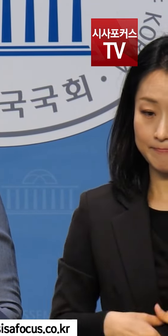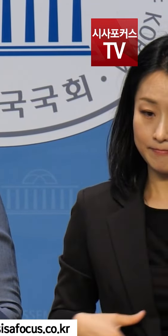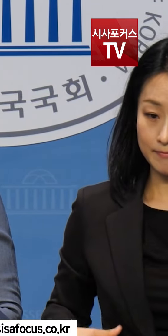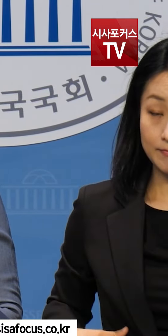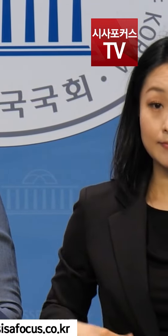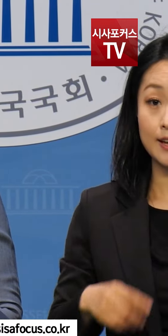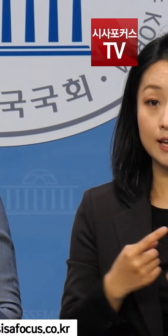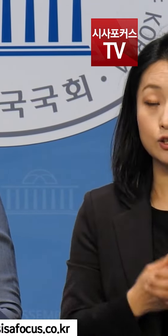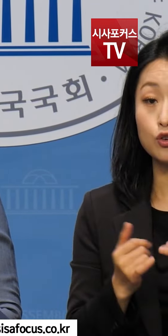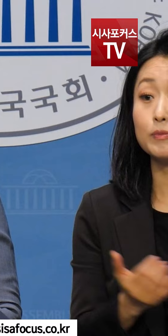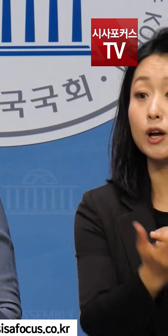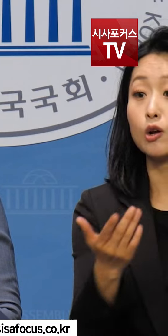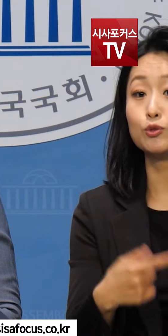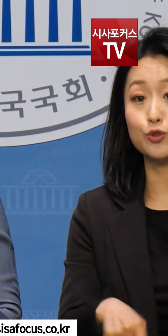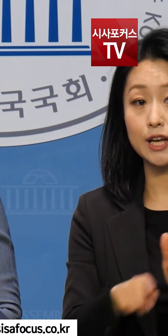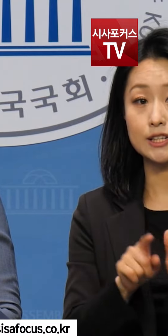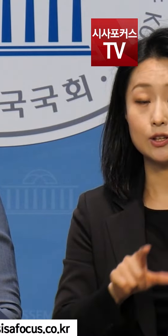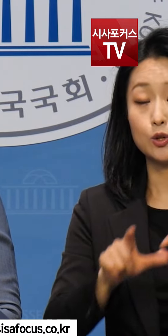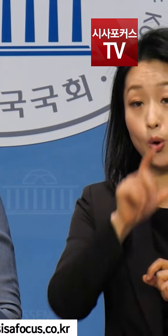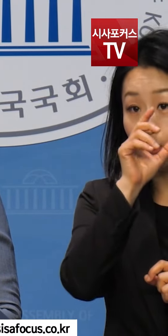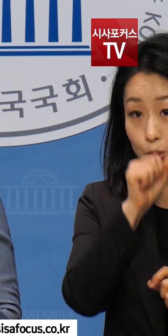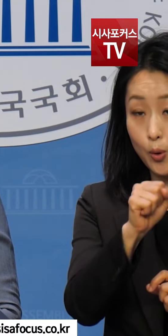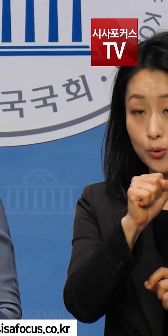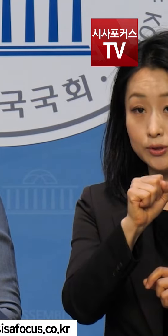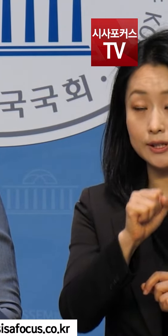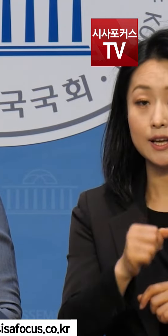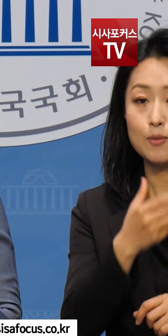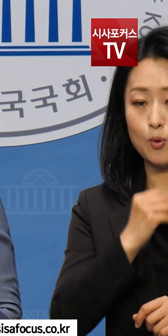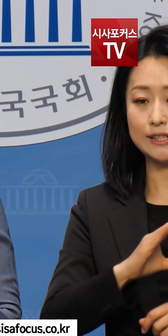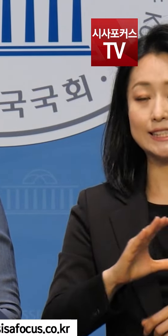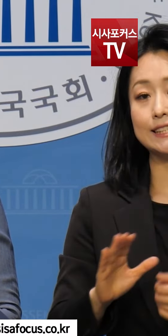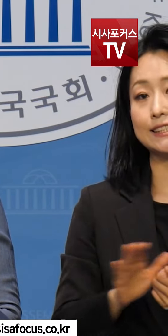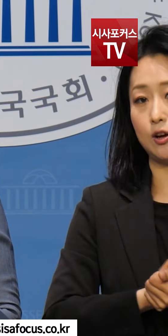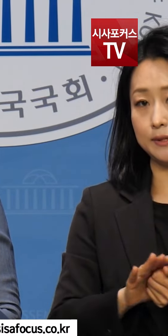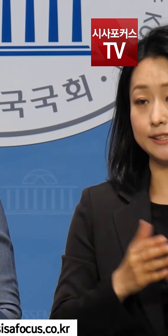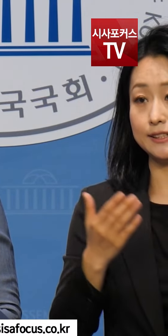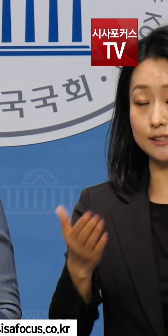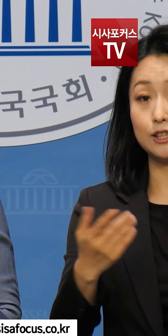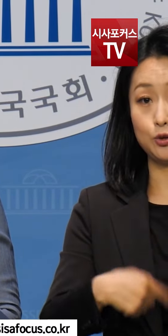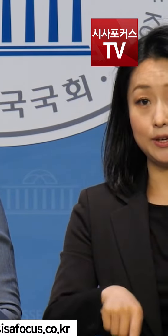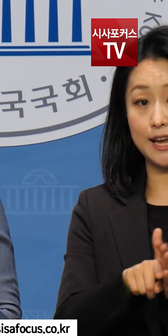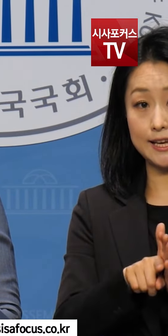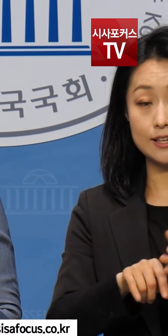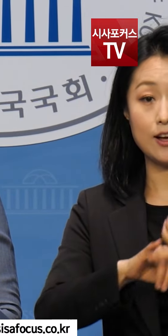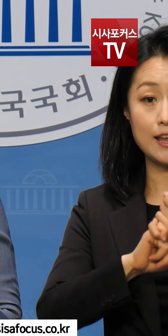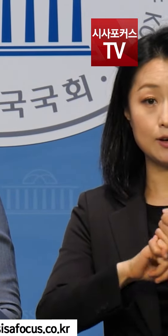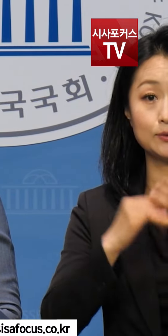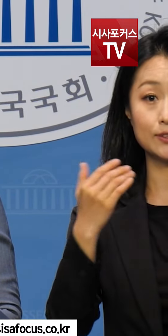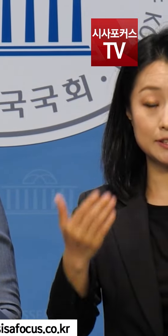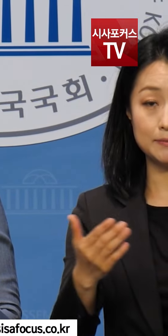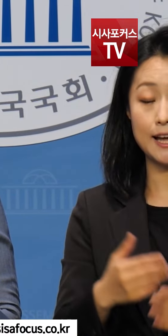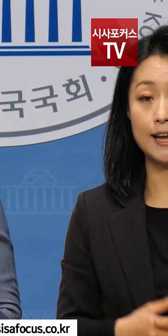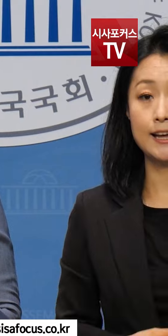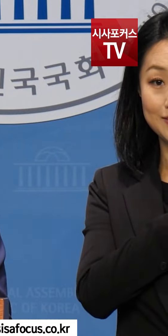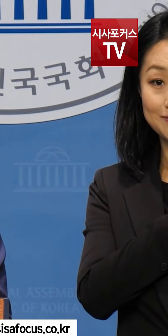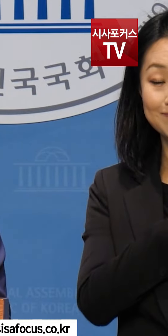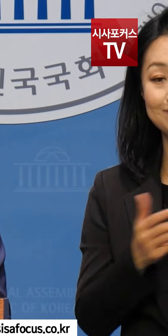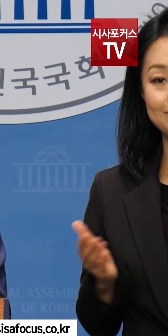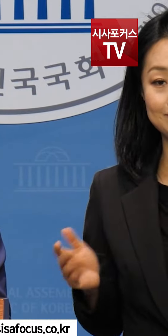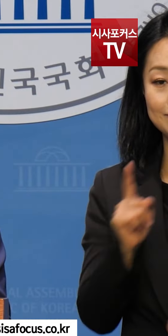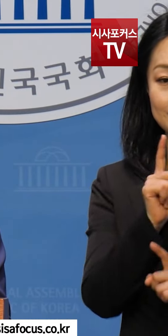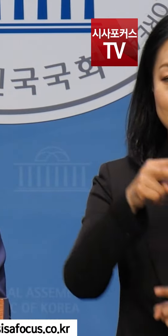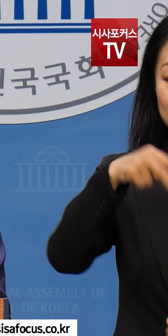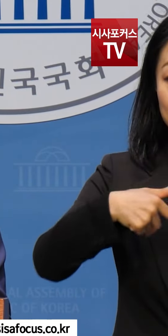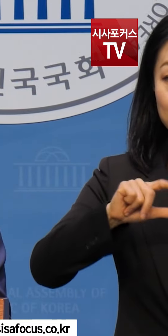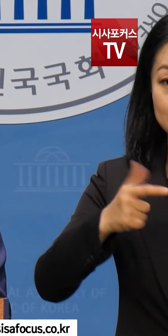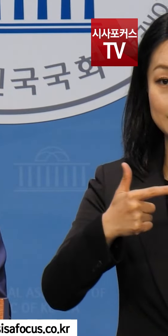양보하면서 국민을 위해서 더 나은 보건의료를 제공할 수 있도록 하는 약속이라고 생각을 합니다.